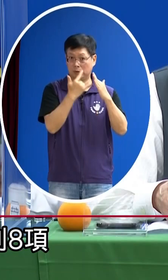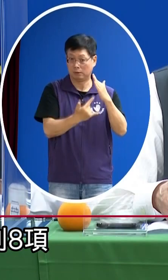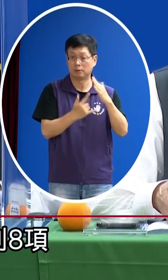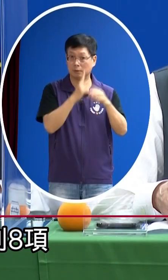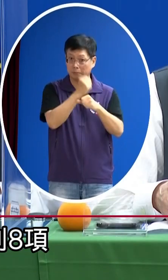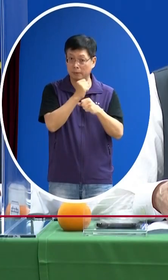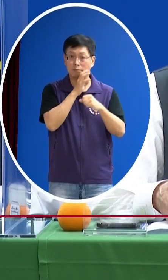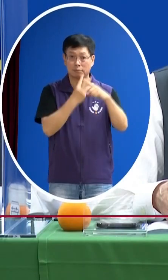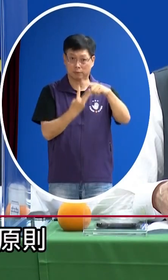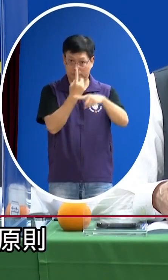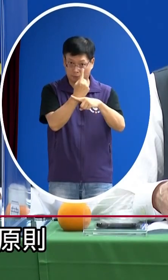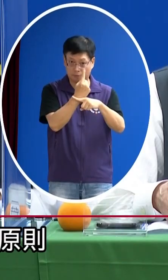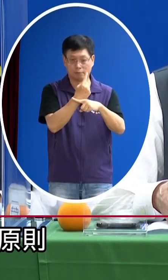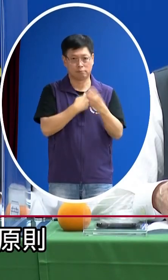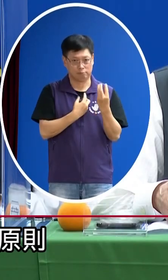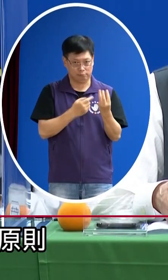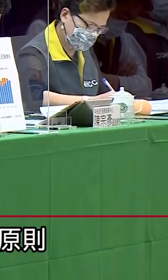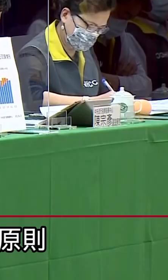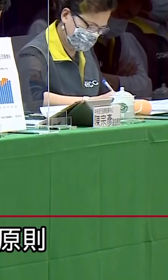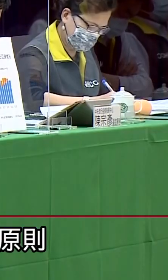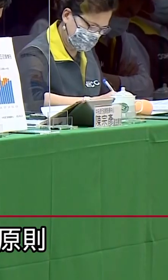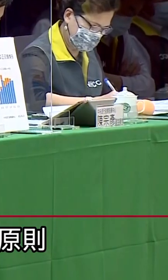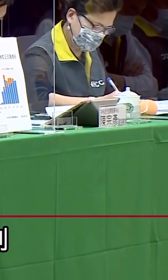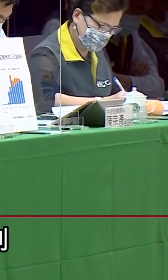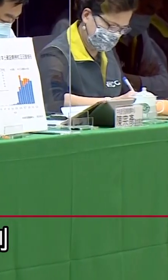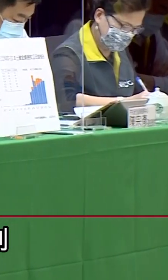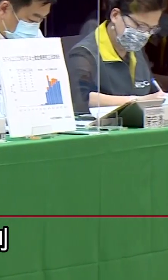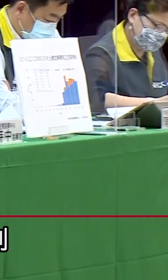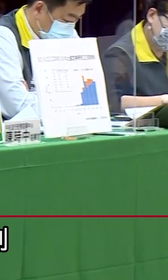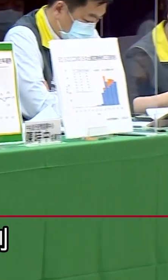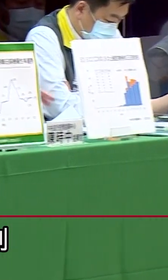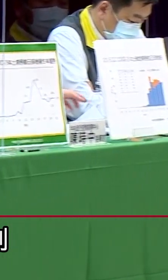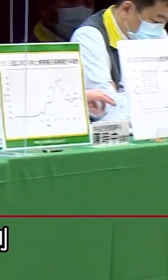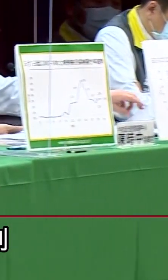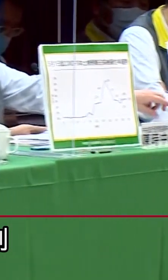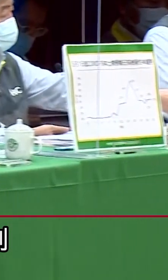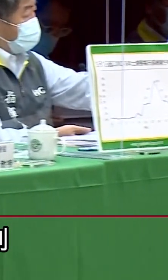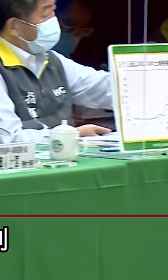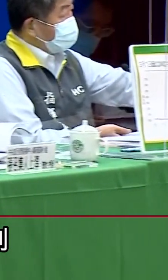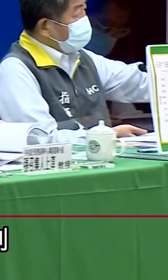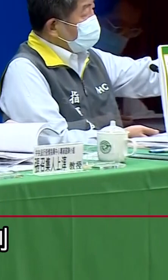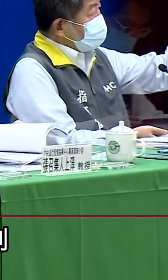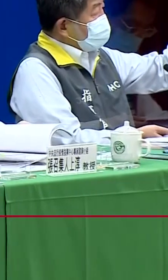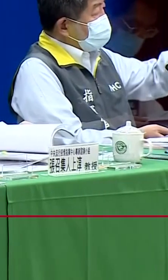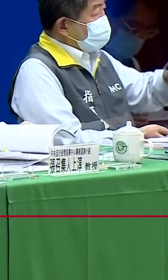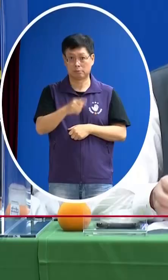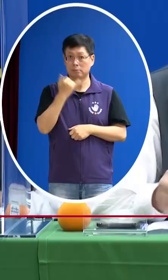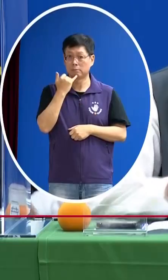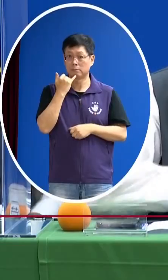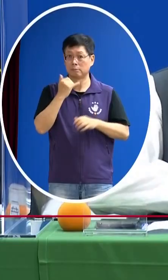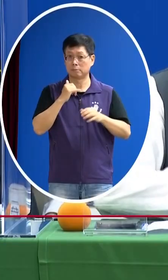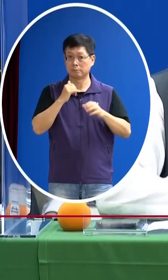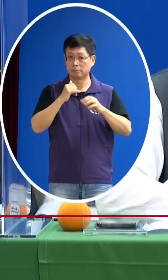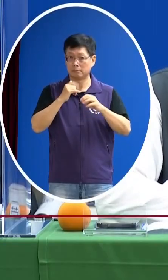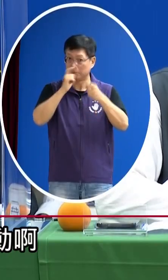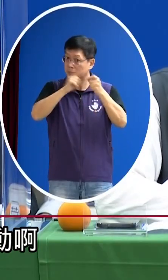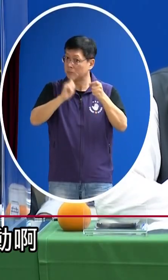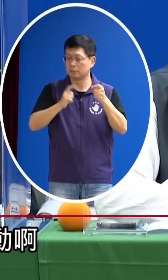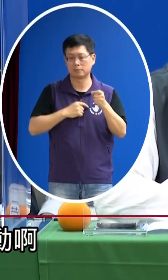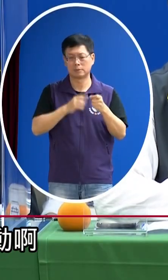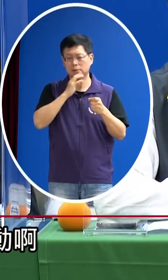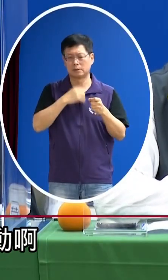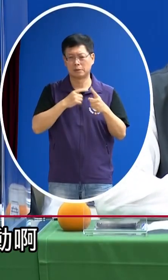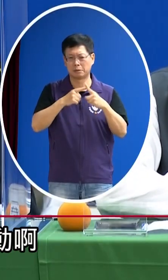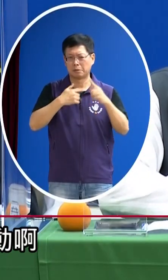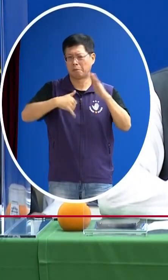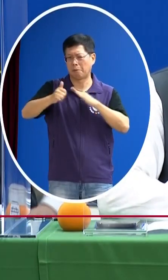是以1/3人力比例原则呢提高为1/2的人力为原则，我想这样的东西的目的就要减少这个人潮的